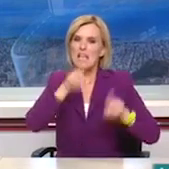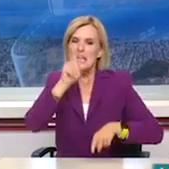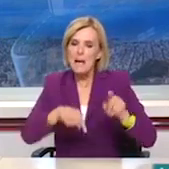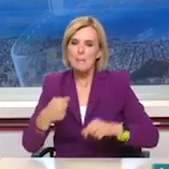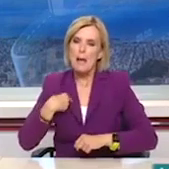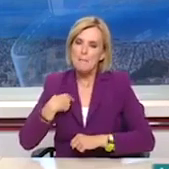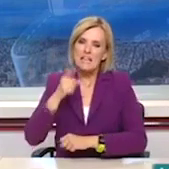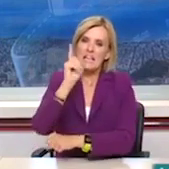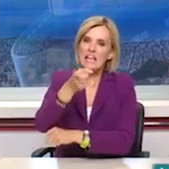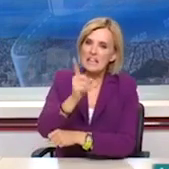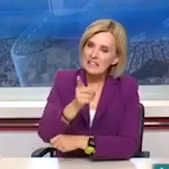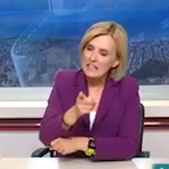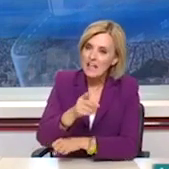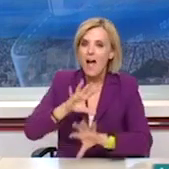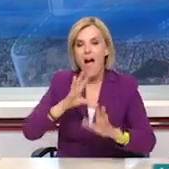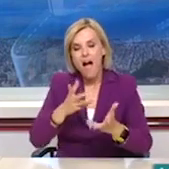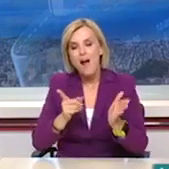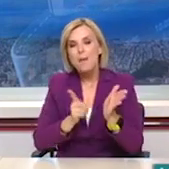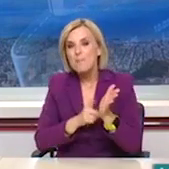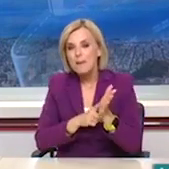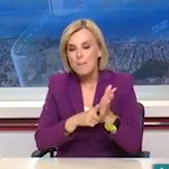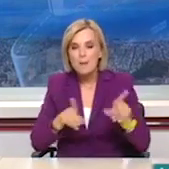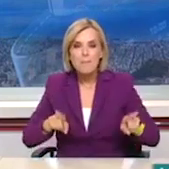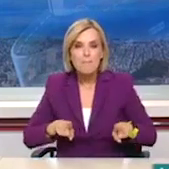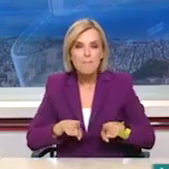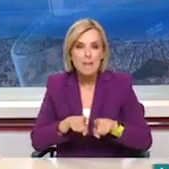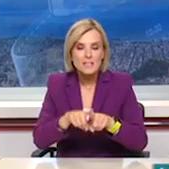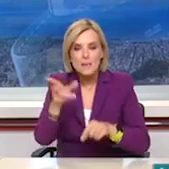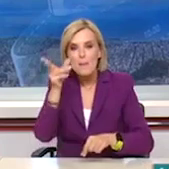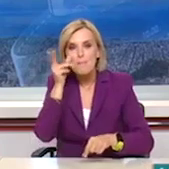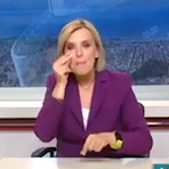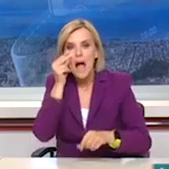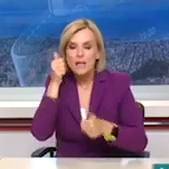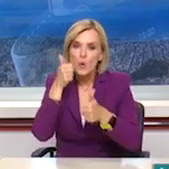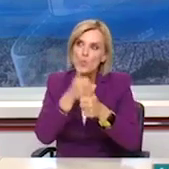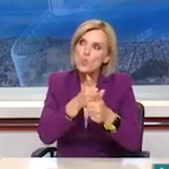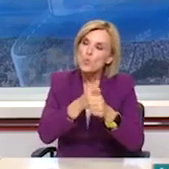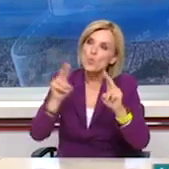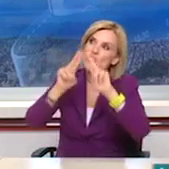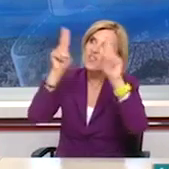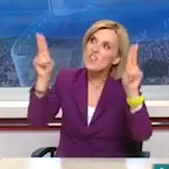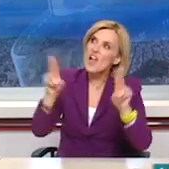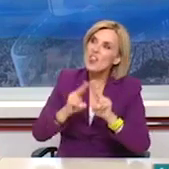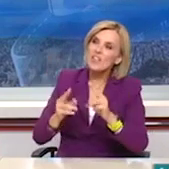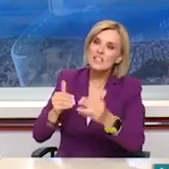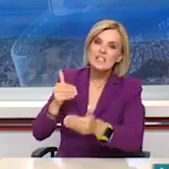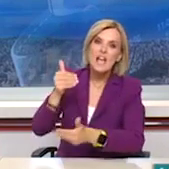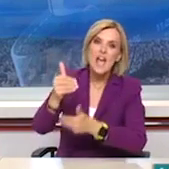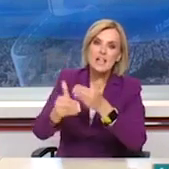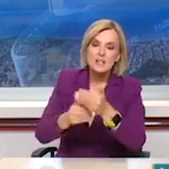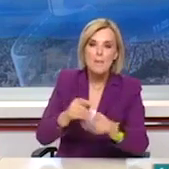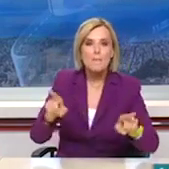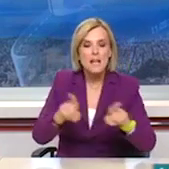αντιφάσεις, χωρίς να παρακολουθούν τις διεθνείς επιστημονικές εξελίξεις, χωρίς να γνωρίζουν τα πραγματικά δεδομένα, χωρίς να χρησιμοποιήσουν